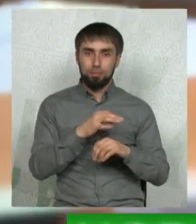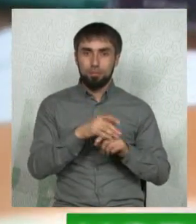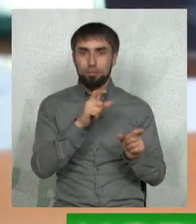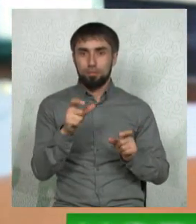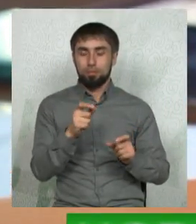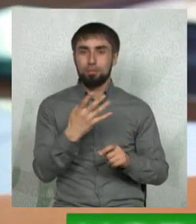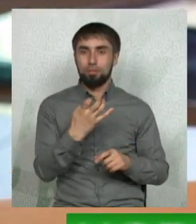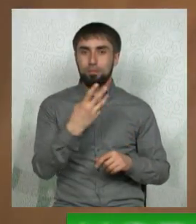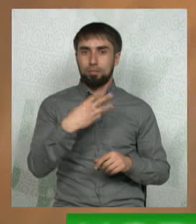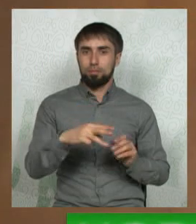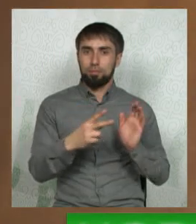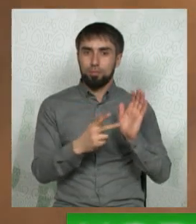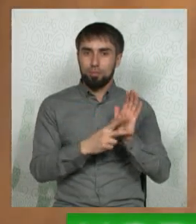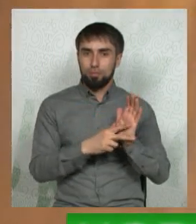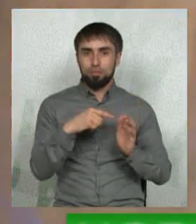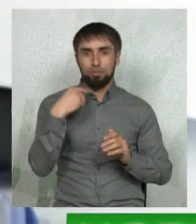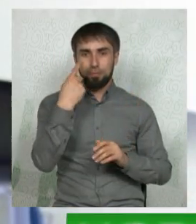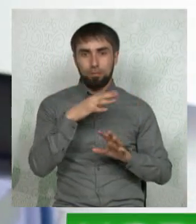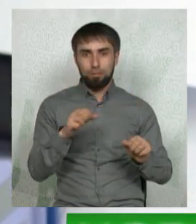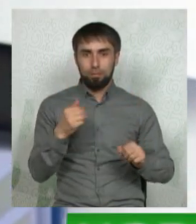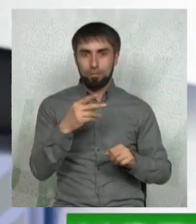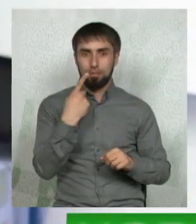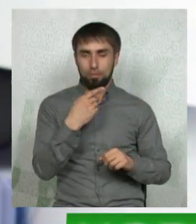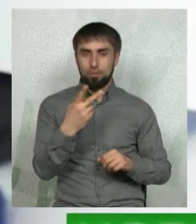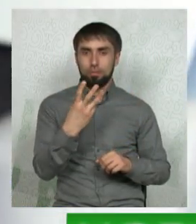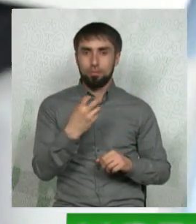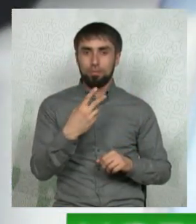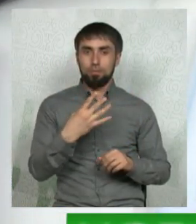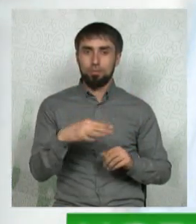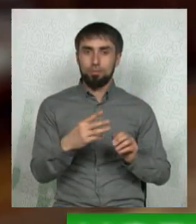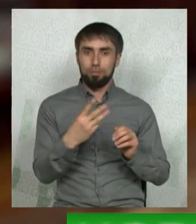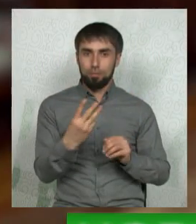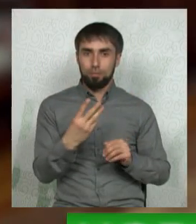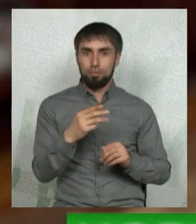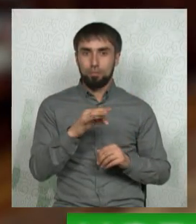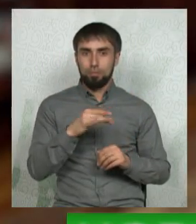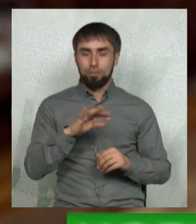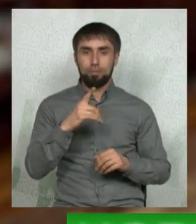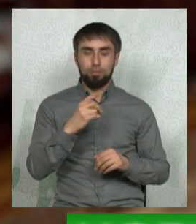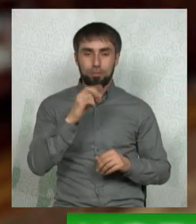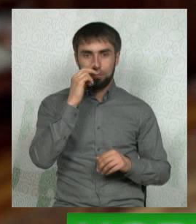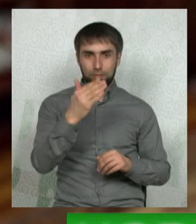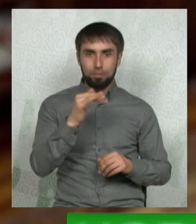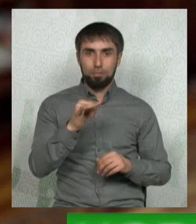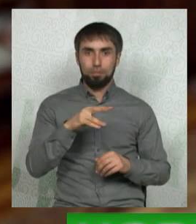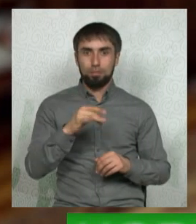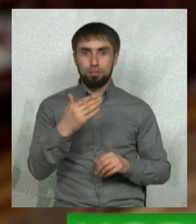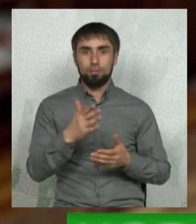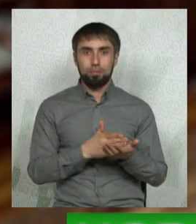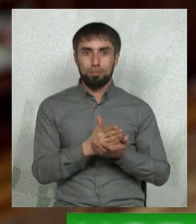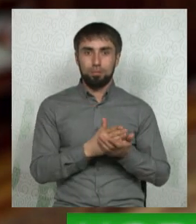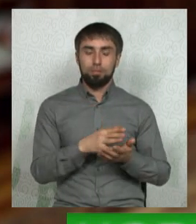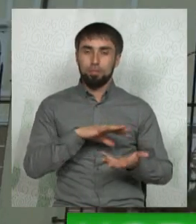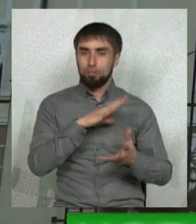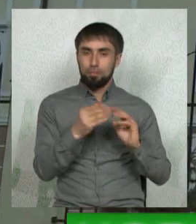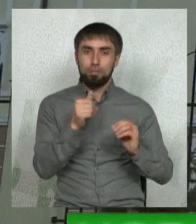привлечено 438 должностных лиц. Из них 343 замещающие должности на государственной и муниципальной службе.